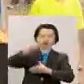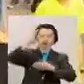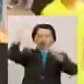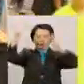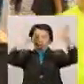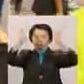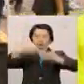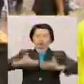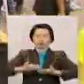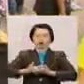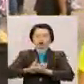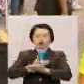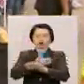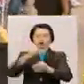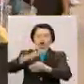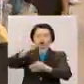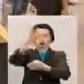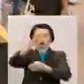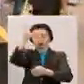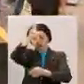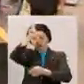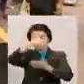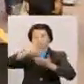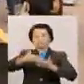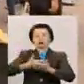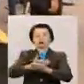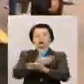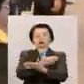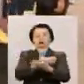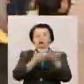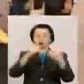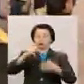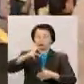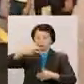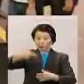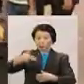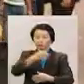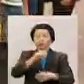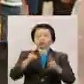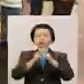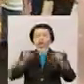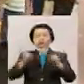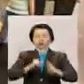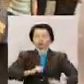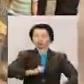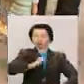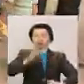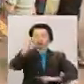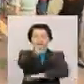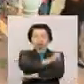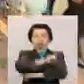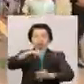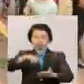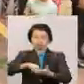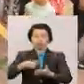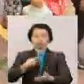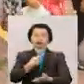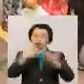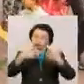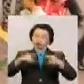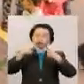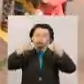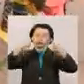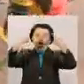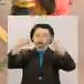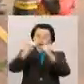Baru, dalam semangat Kerajaan Pakatan Baru, Pakatan Harapan. Maka saya amat berbangga pada hari ini bahawa kita telah berjaya